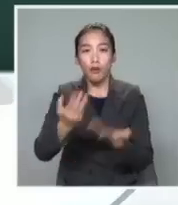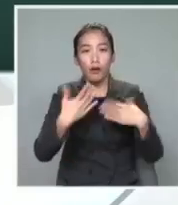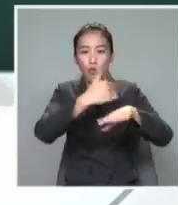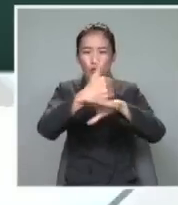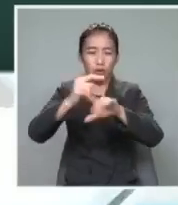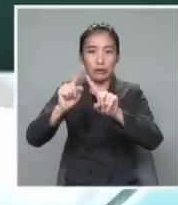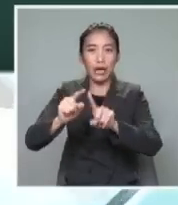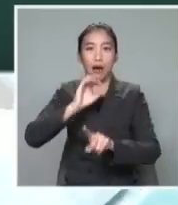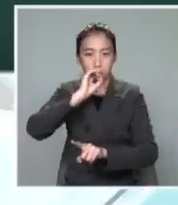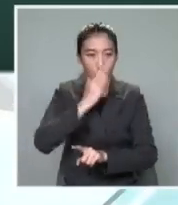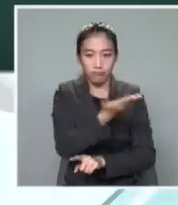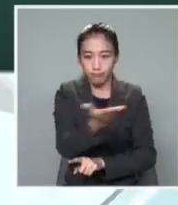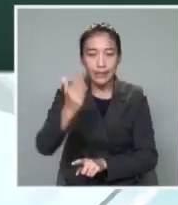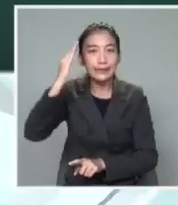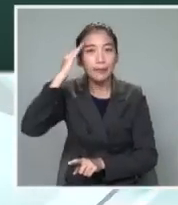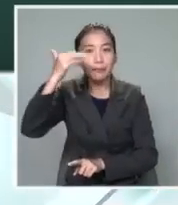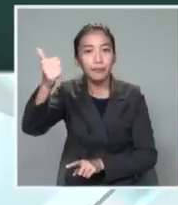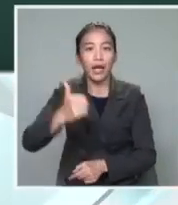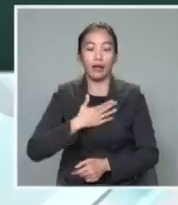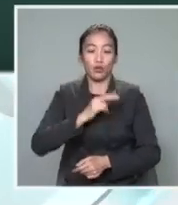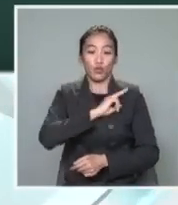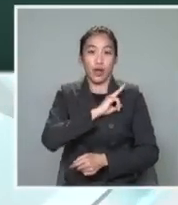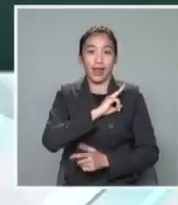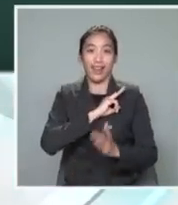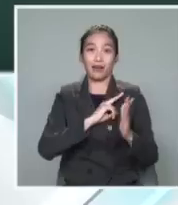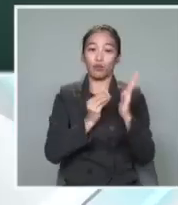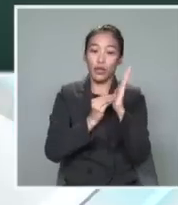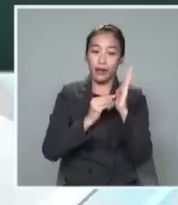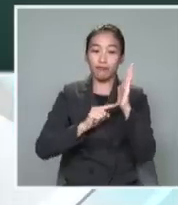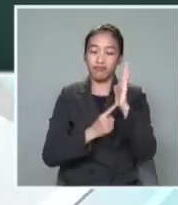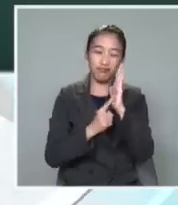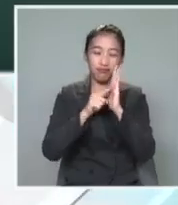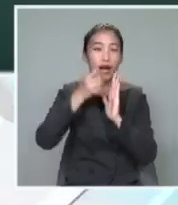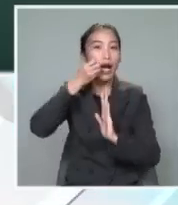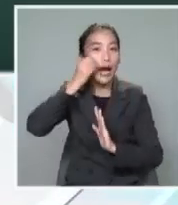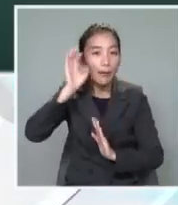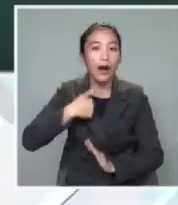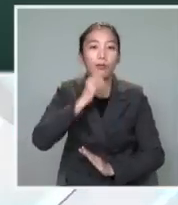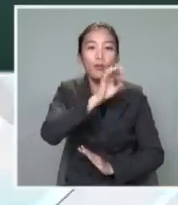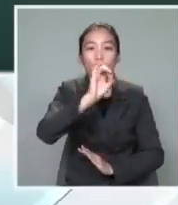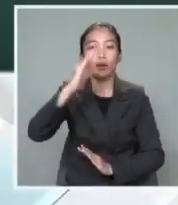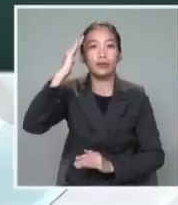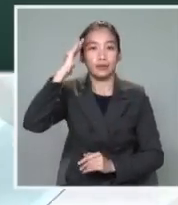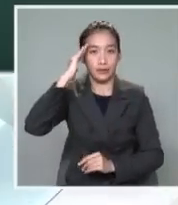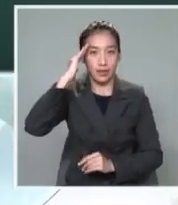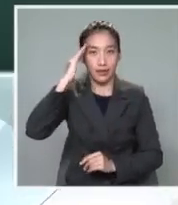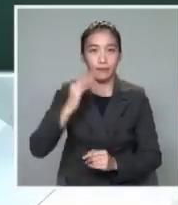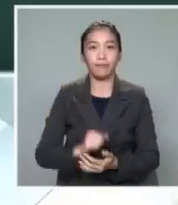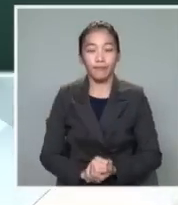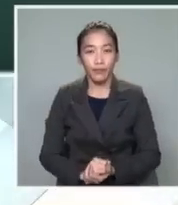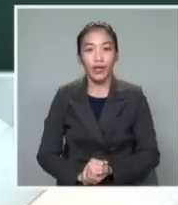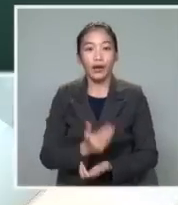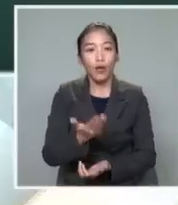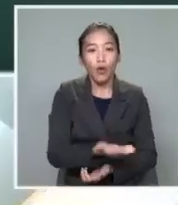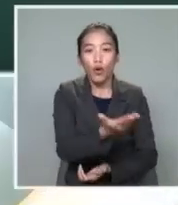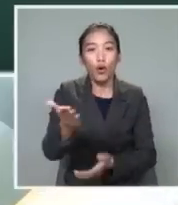ได้เลยนะครับและขอพี่น้องสื่อมวลชนได้ให้โอกาสกับทางทีมผู้ที่เดินทางกลับต่างจังหวัดเนี่ยนะครับทุก